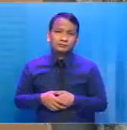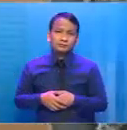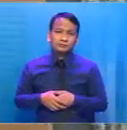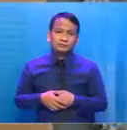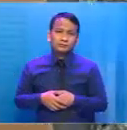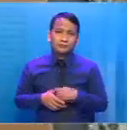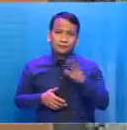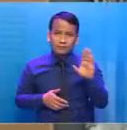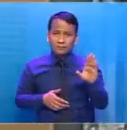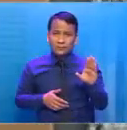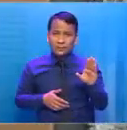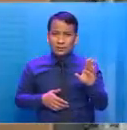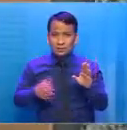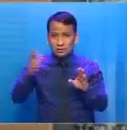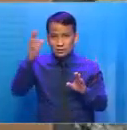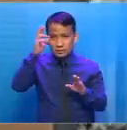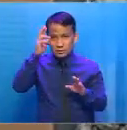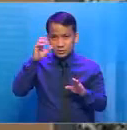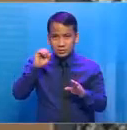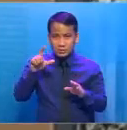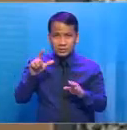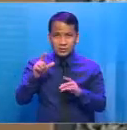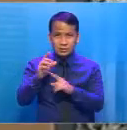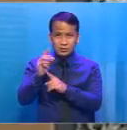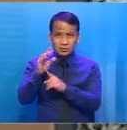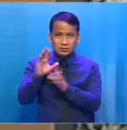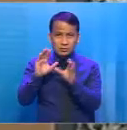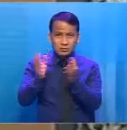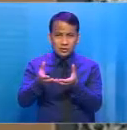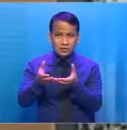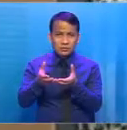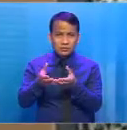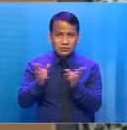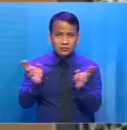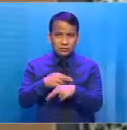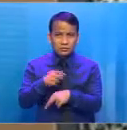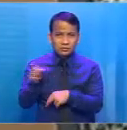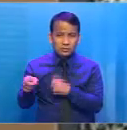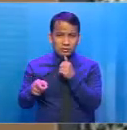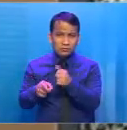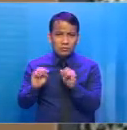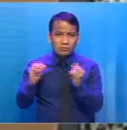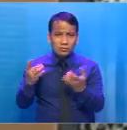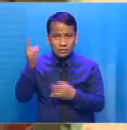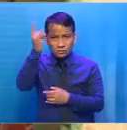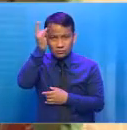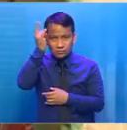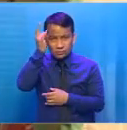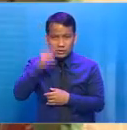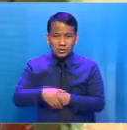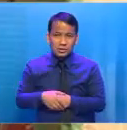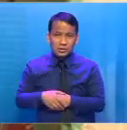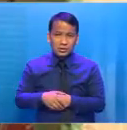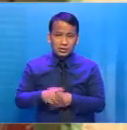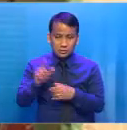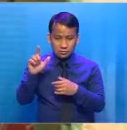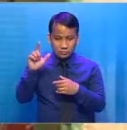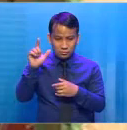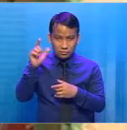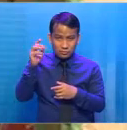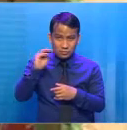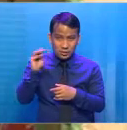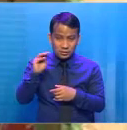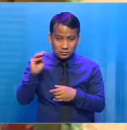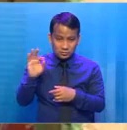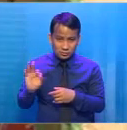Ang bahay ni Sir Reynaldo, naging instant classroom para sa mga estudyante niyang walang wifi. Lunes hanggang Biyernes, mula